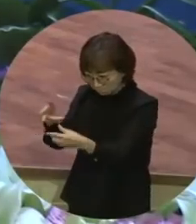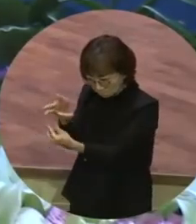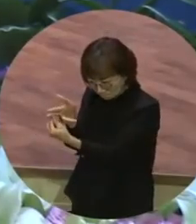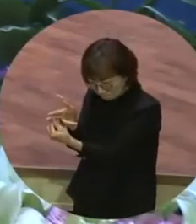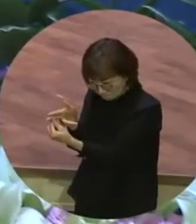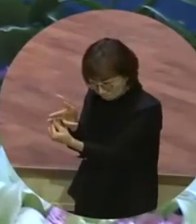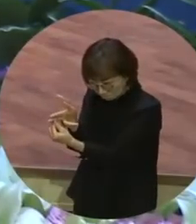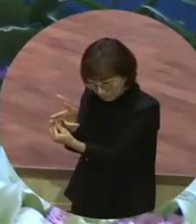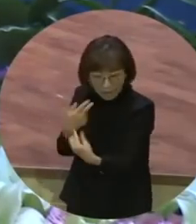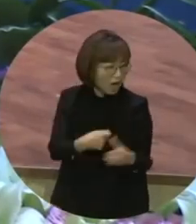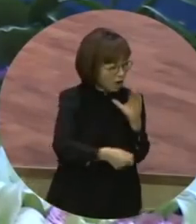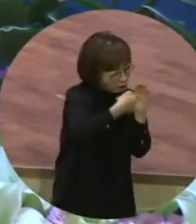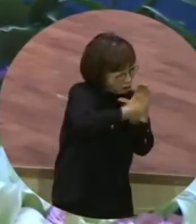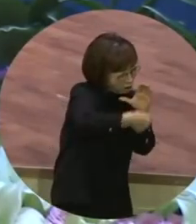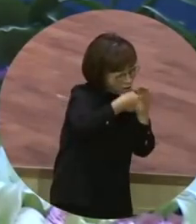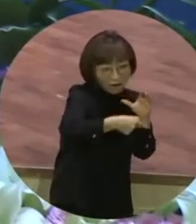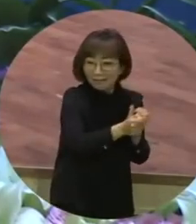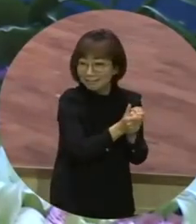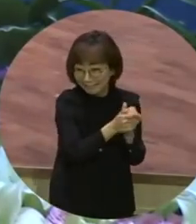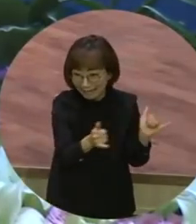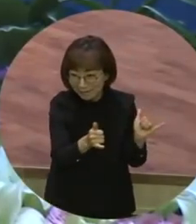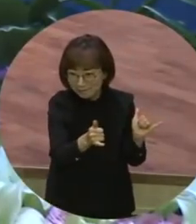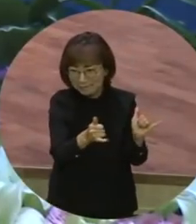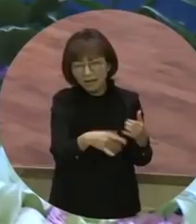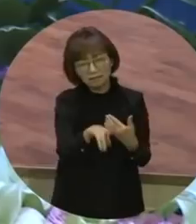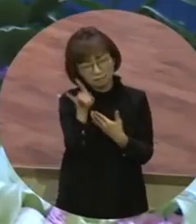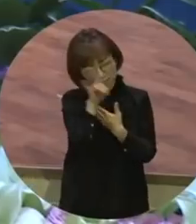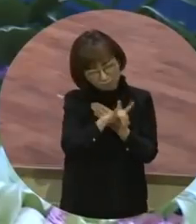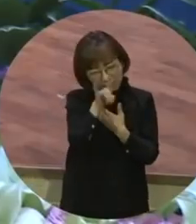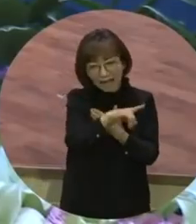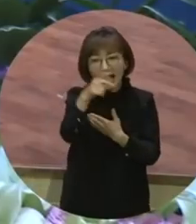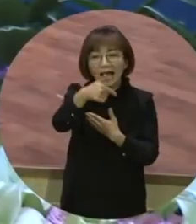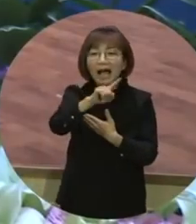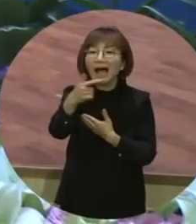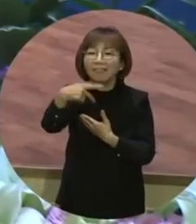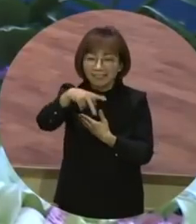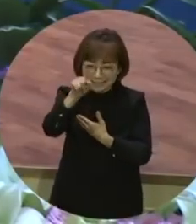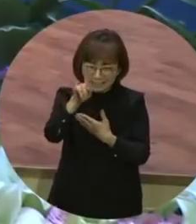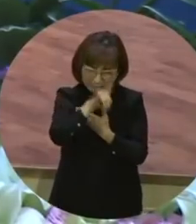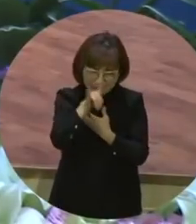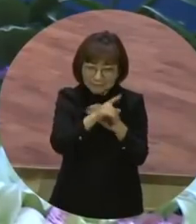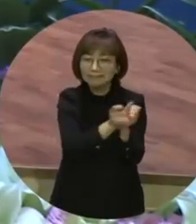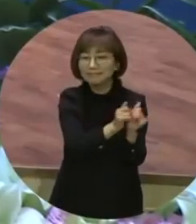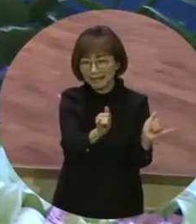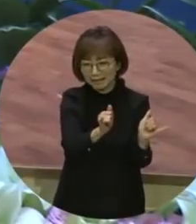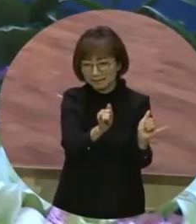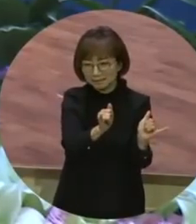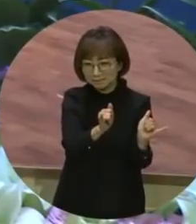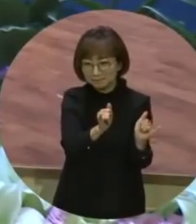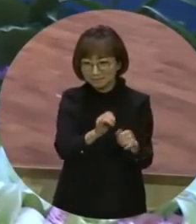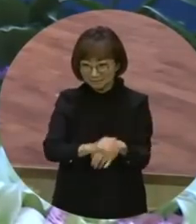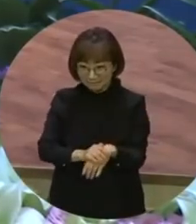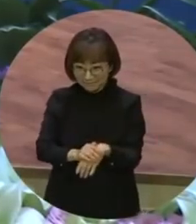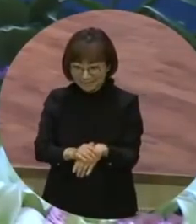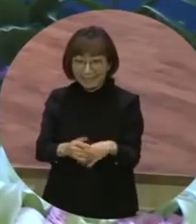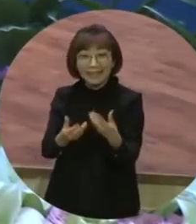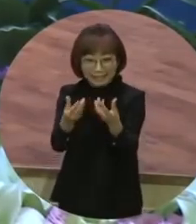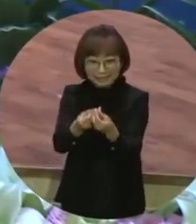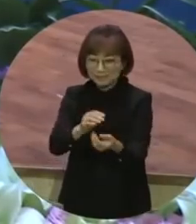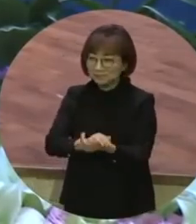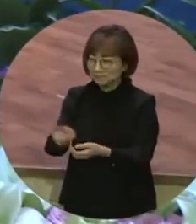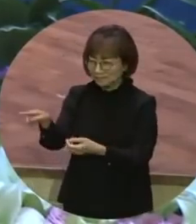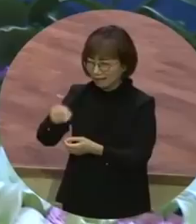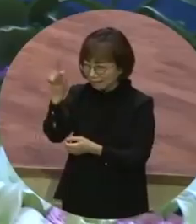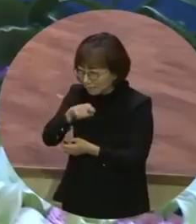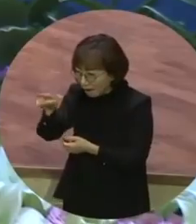교만한 마음에서 남을 아주 하찮게 여기는 사람, 경만입니다. 아주 남을